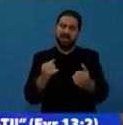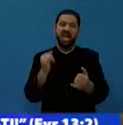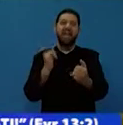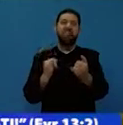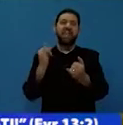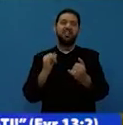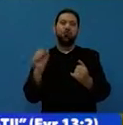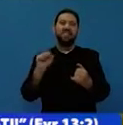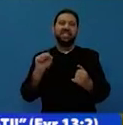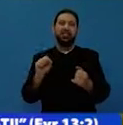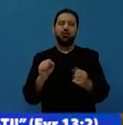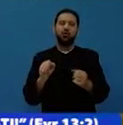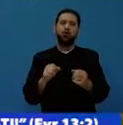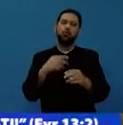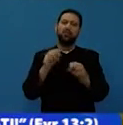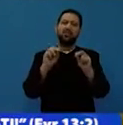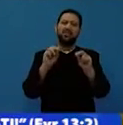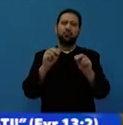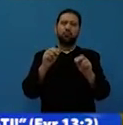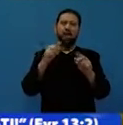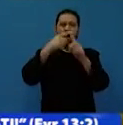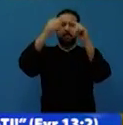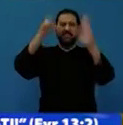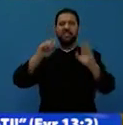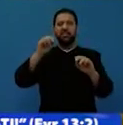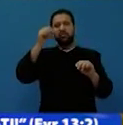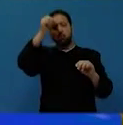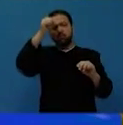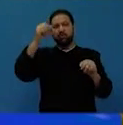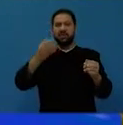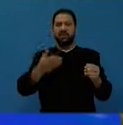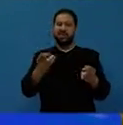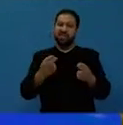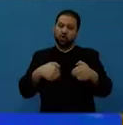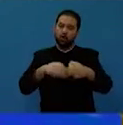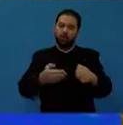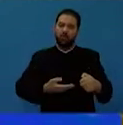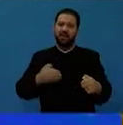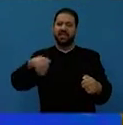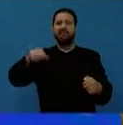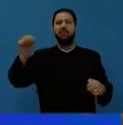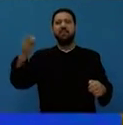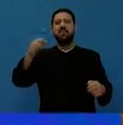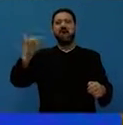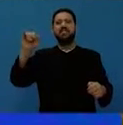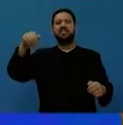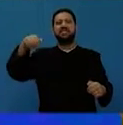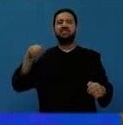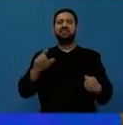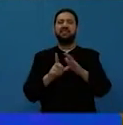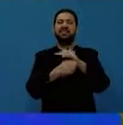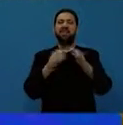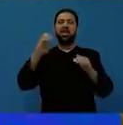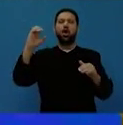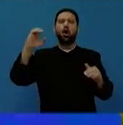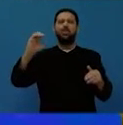învățătura Bisericii Ortodoxe. Invitatul nostru a fost Părintele Protosinghel Dr. Maxim Vlad, slujitor la Catedrala Arhiepiscopală Sfinții